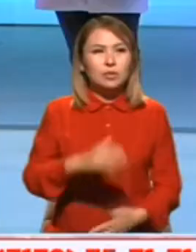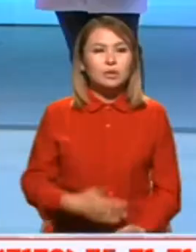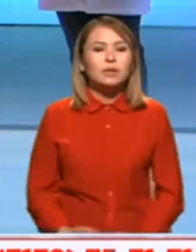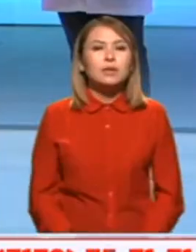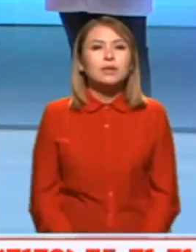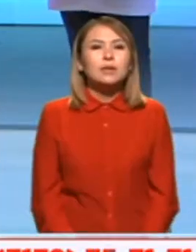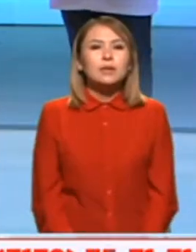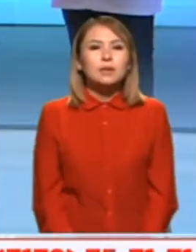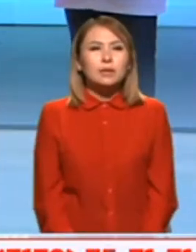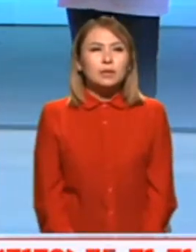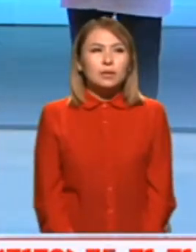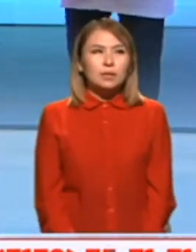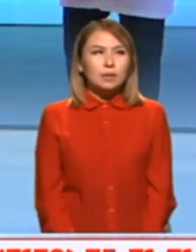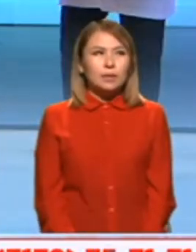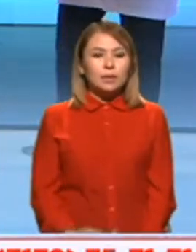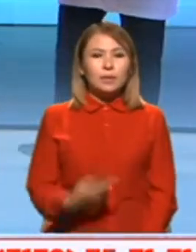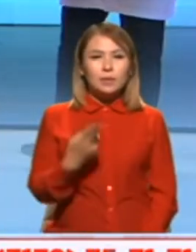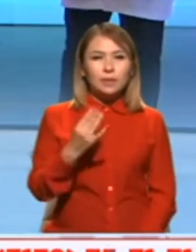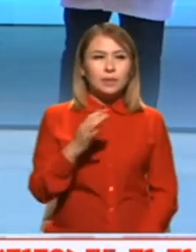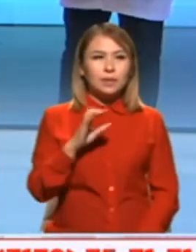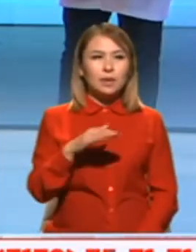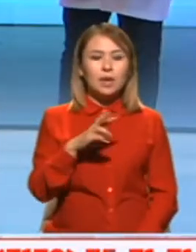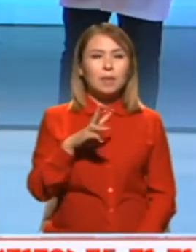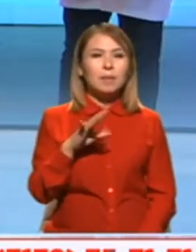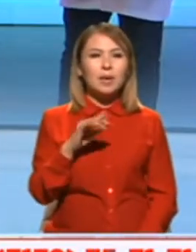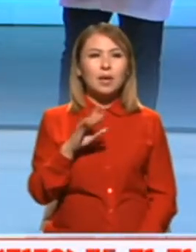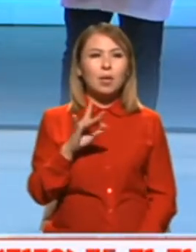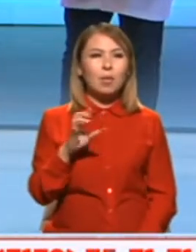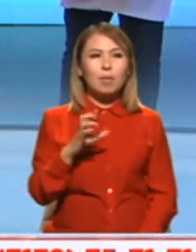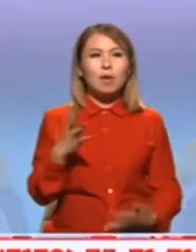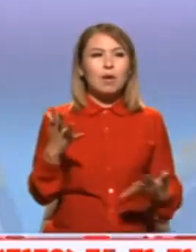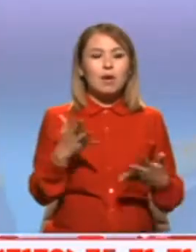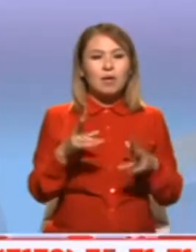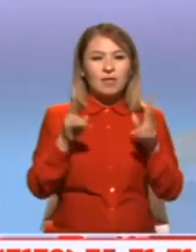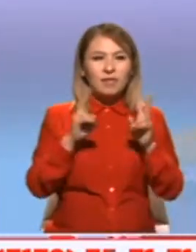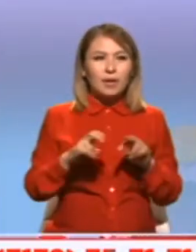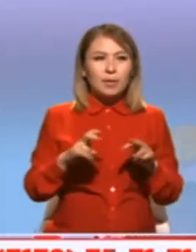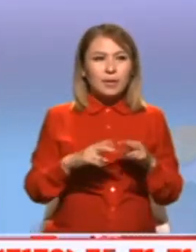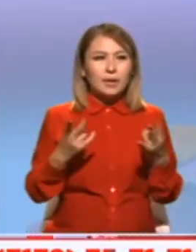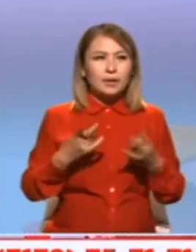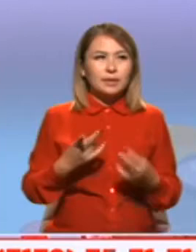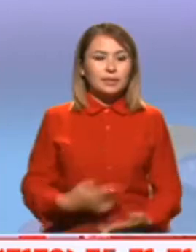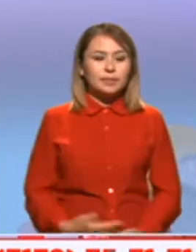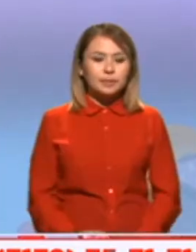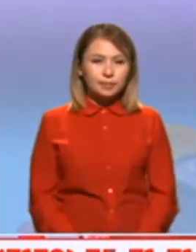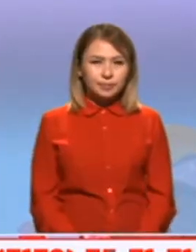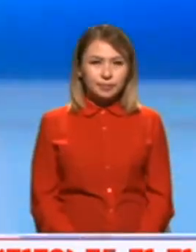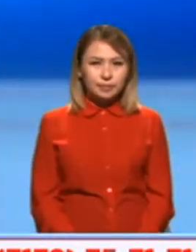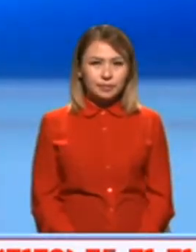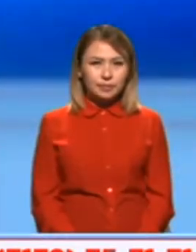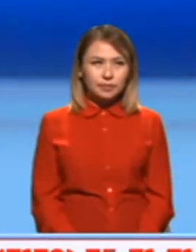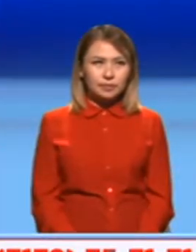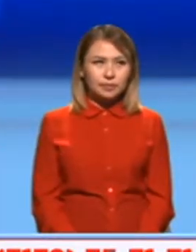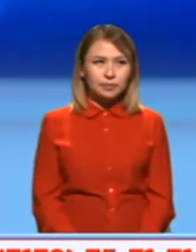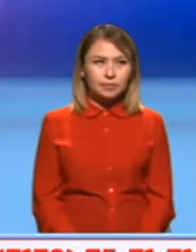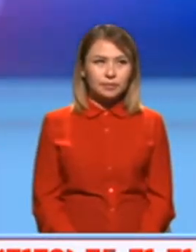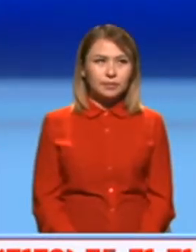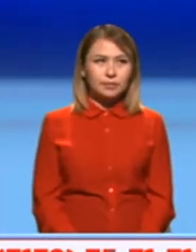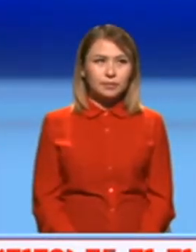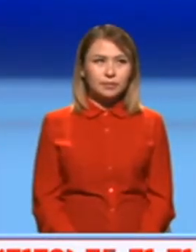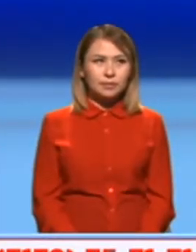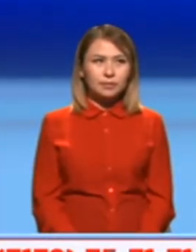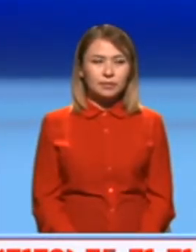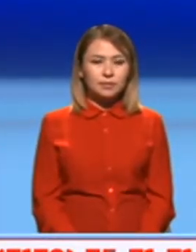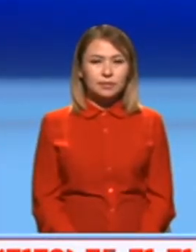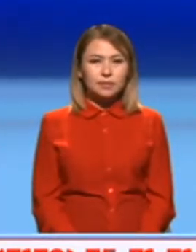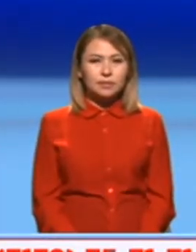циститтің себебі микроб қой, бірақ именно қандай микроб, оны жалпы тексерістен біліп жатамыз. София, түсінікті ғой.